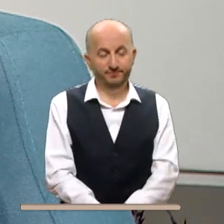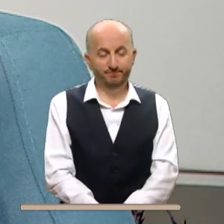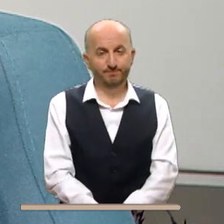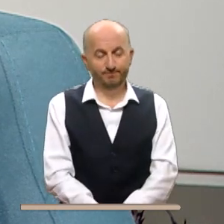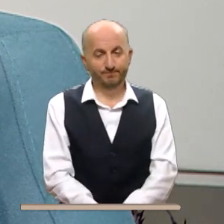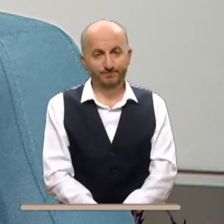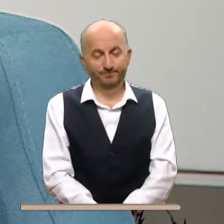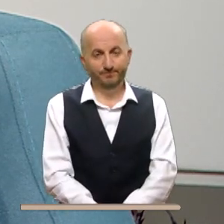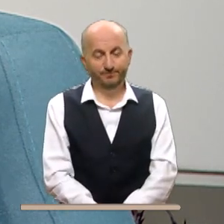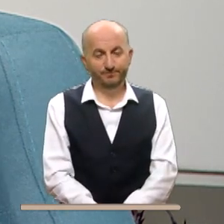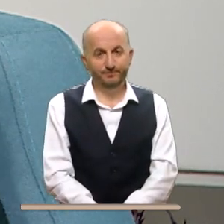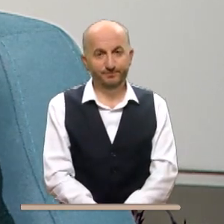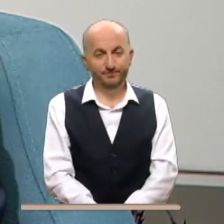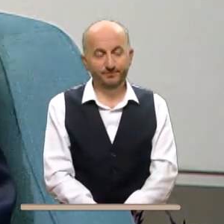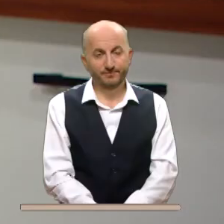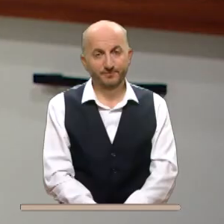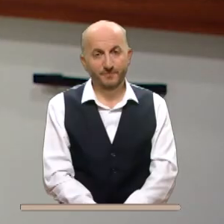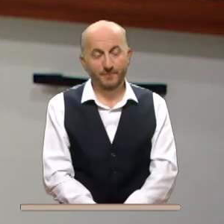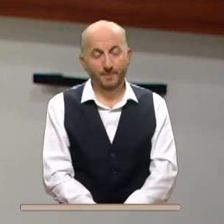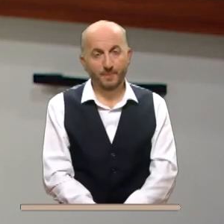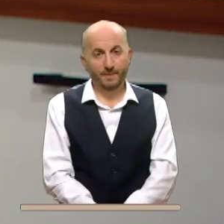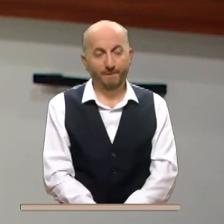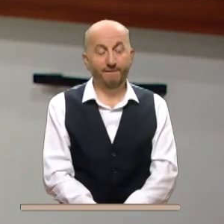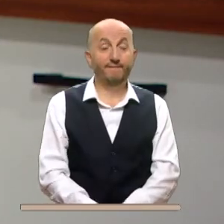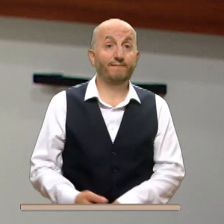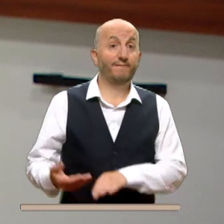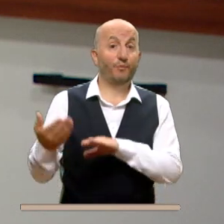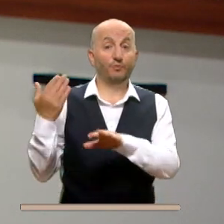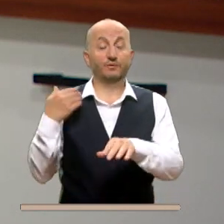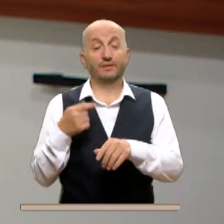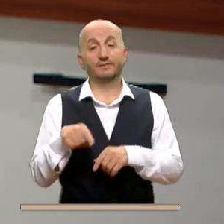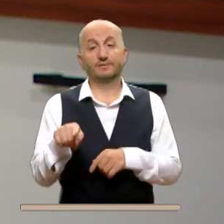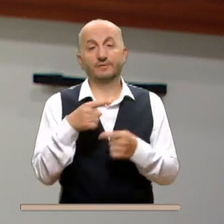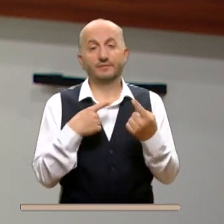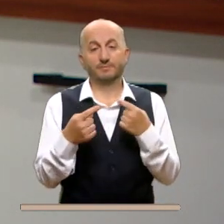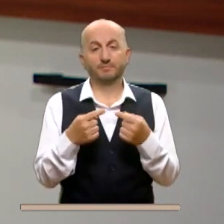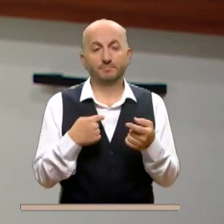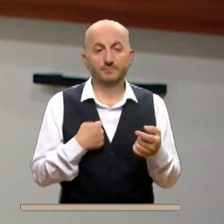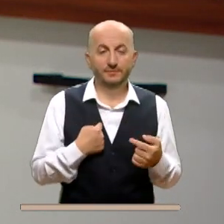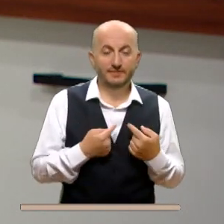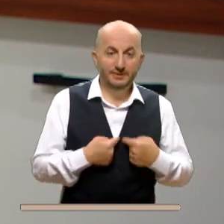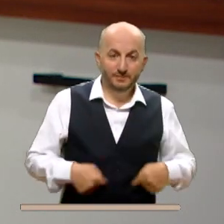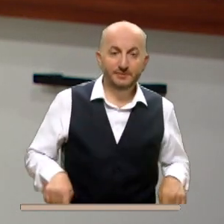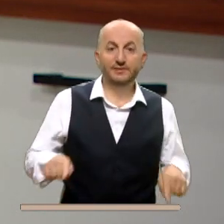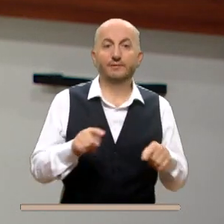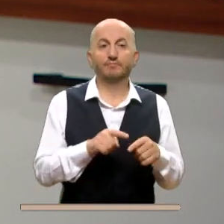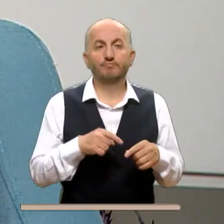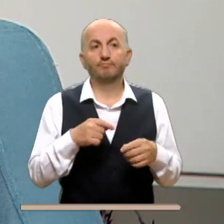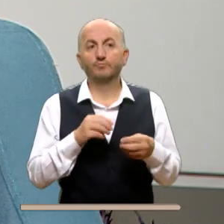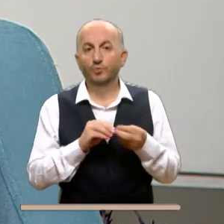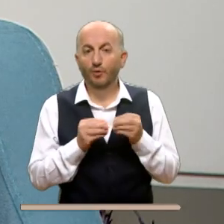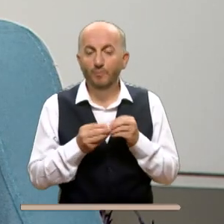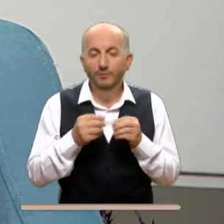örneği temsil ediyor doğrusu Yunus Emre. Tebrik ederim. Hocam yayın öncesinde sizinle konuşurken bizim derdimiz var diye bir cümle kurdunuz.